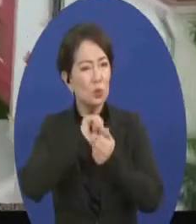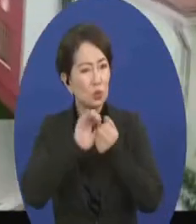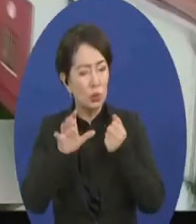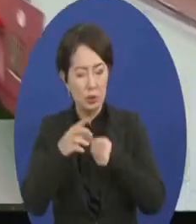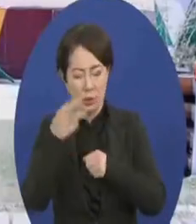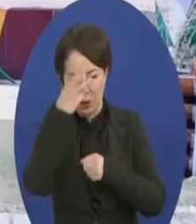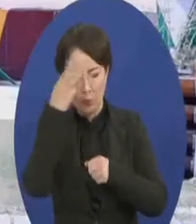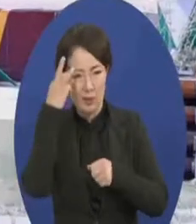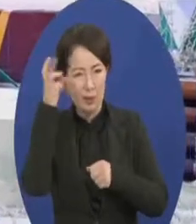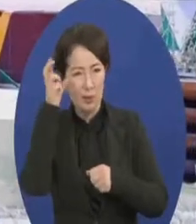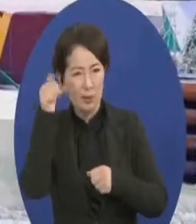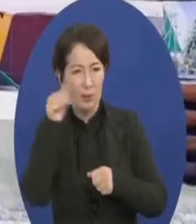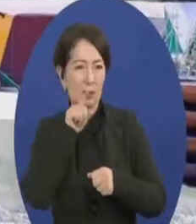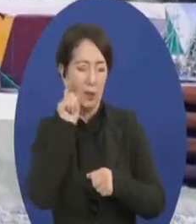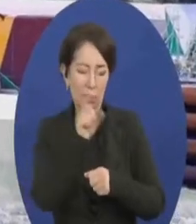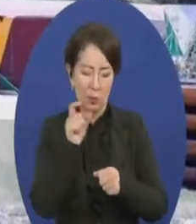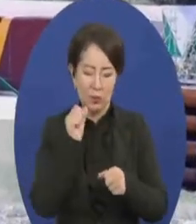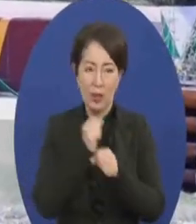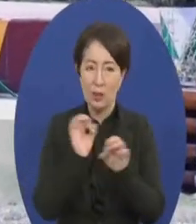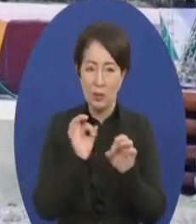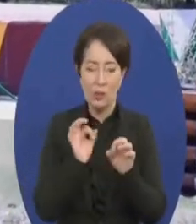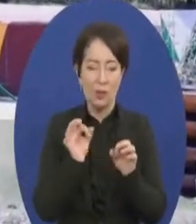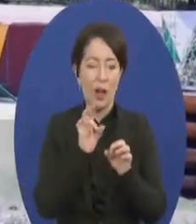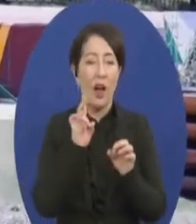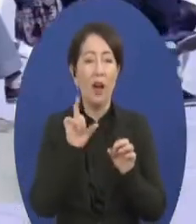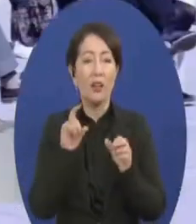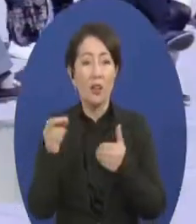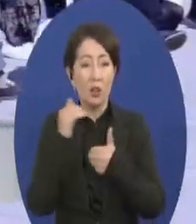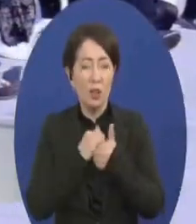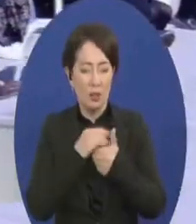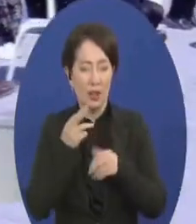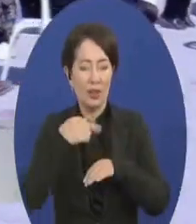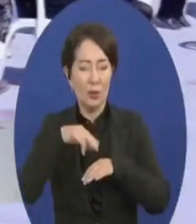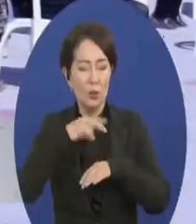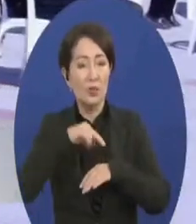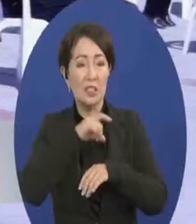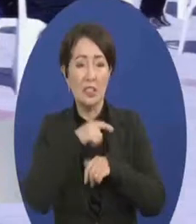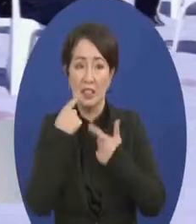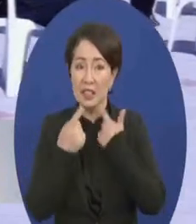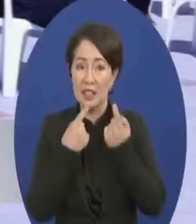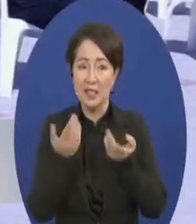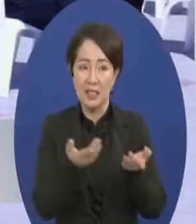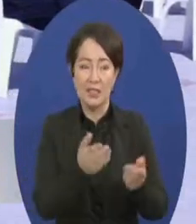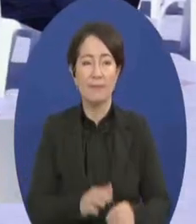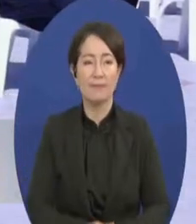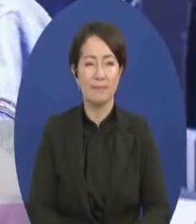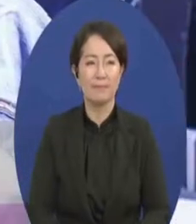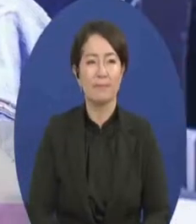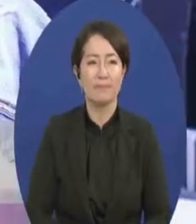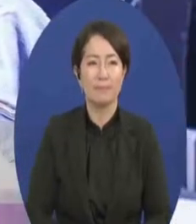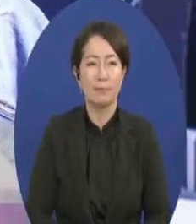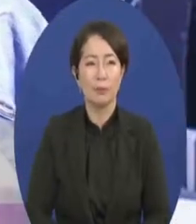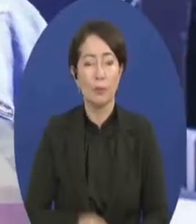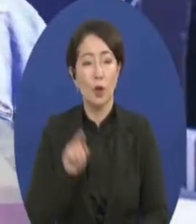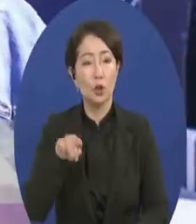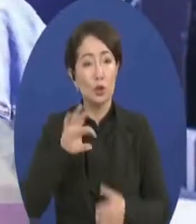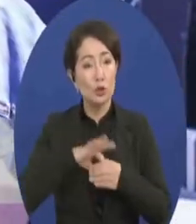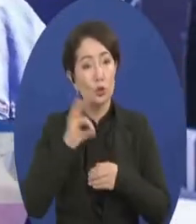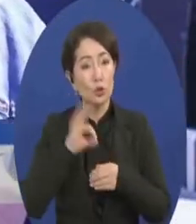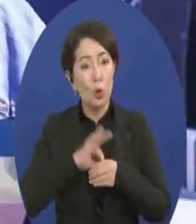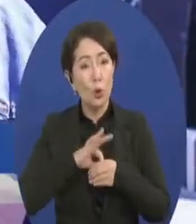мэдлэг боловсралтай залуучууд ажилгүйчүүдийн игнэн жордж байгааг Налах дүүргийн иргэд хэлж байна. Би бол одоо энэ сонгуульд